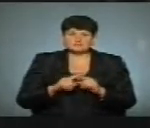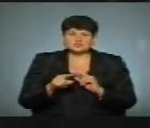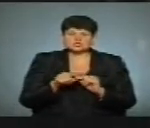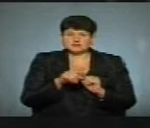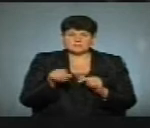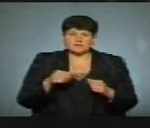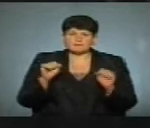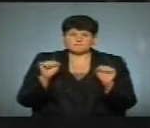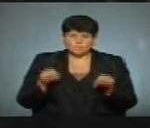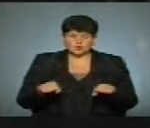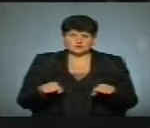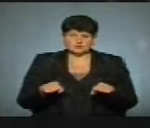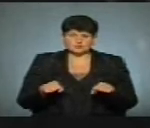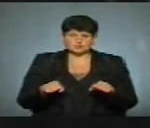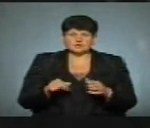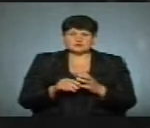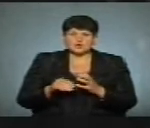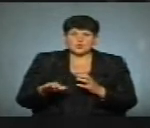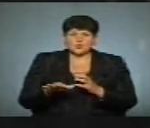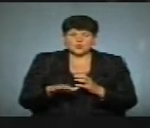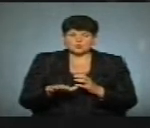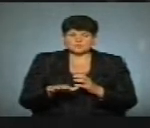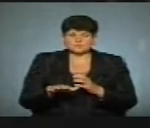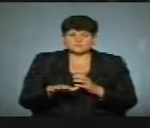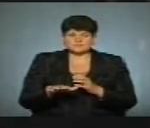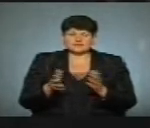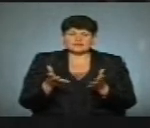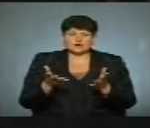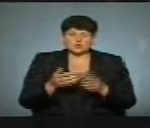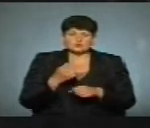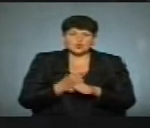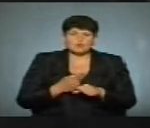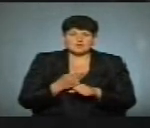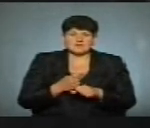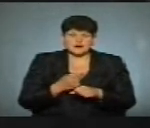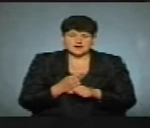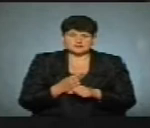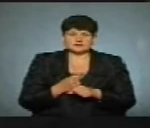можемо, скажімо, ґрунти якимось чином обробляти і